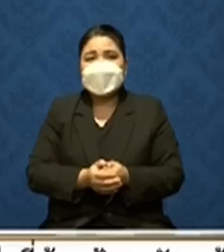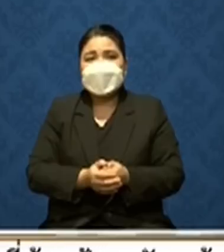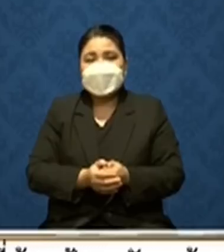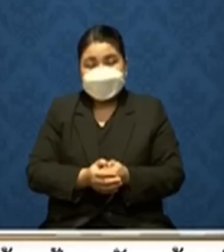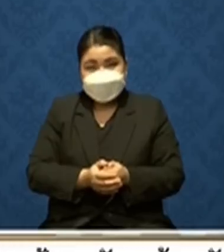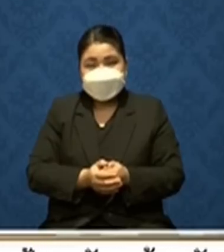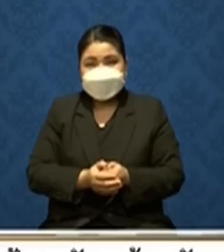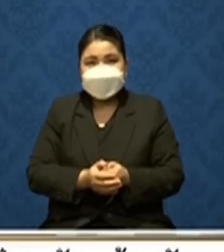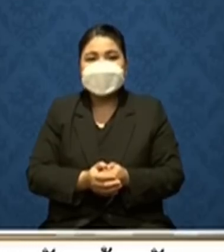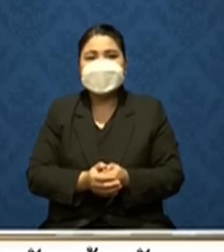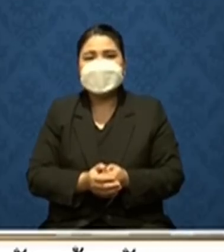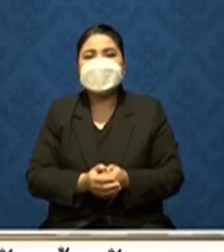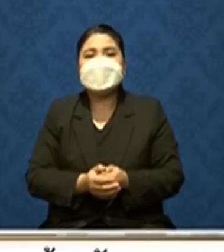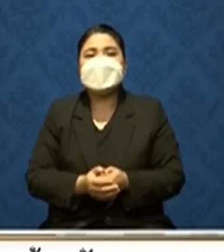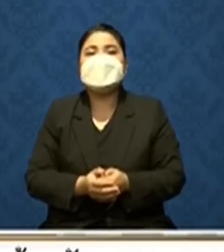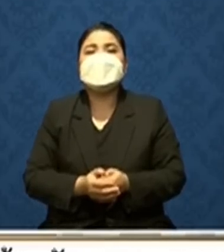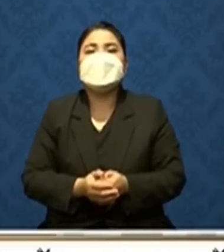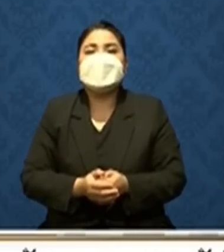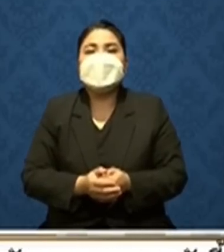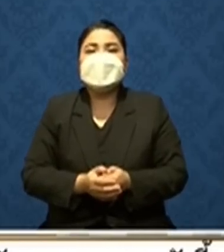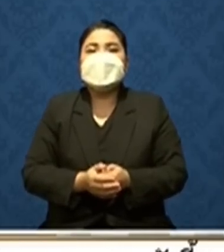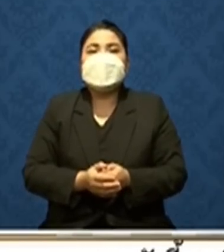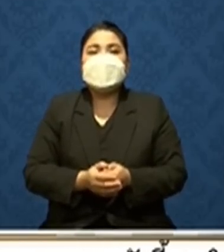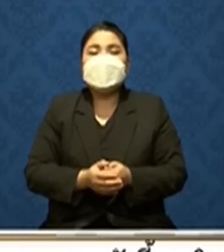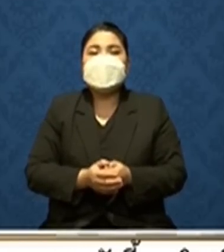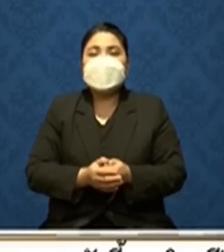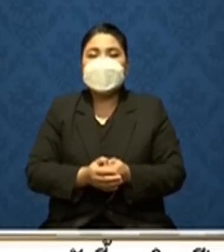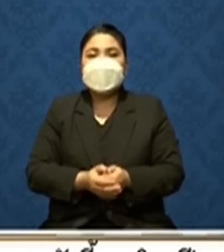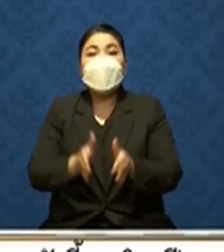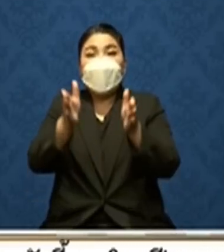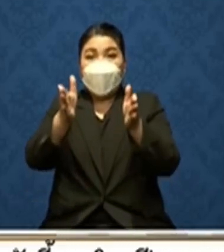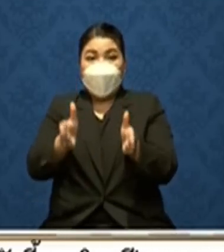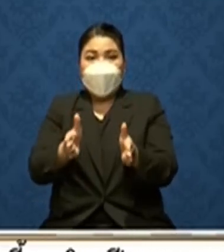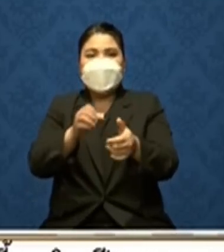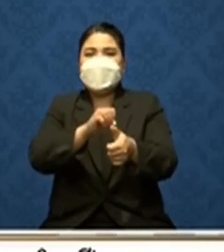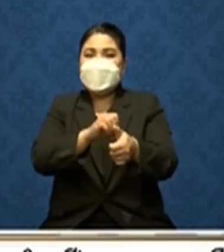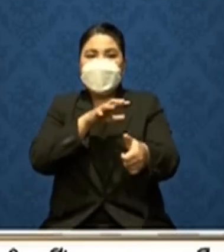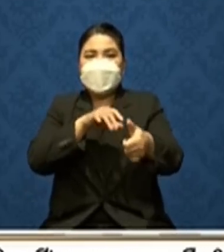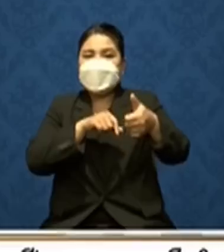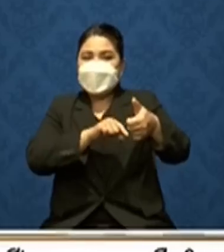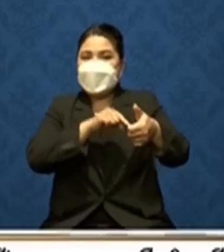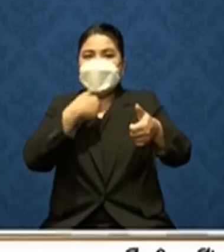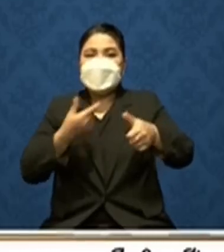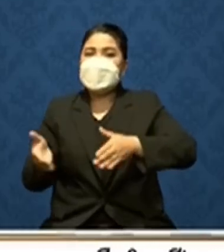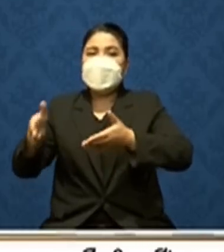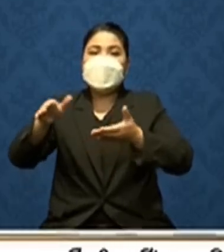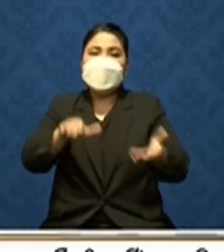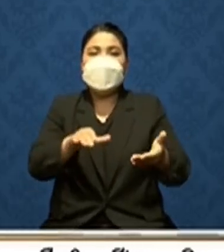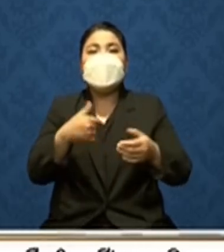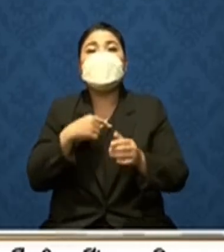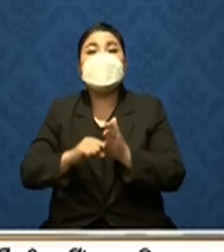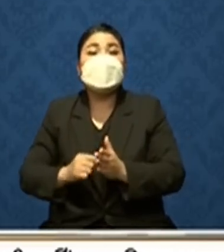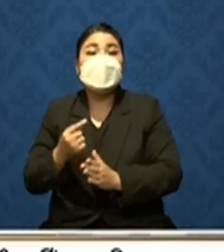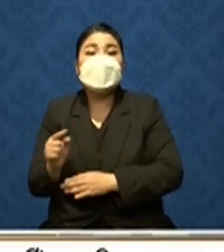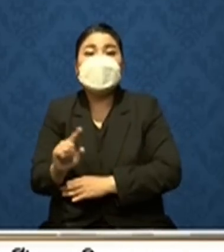แต่กำเนิดครับโน้ทมีผู้นำแห่งความพินาศล้มเหลียวถ้าผมจะขอเริ่มต้นด้วย